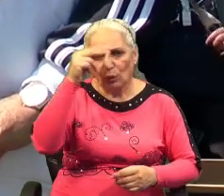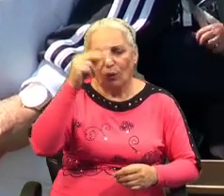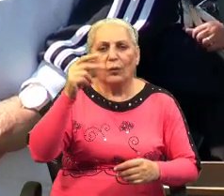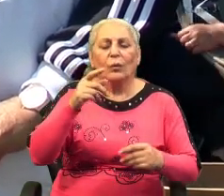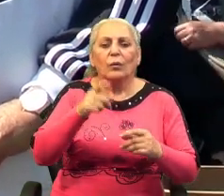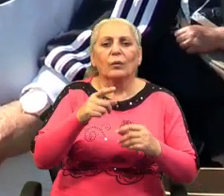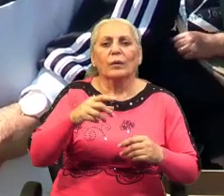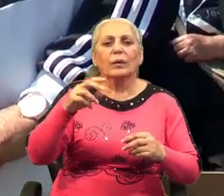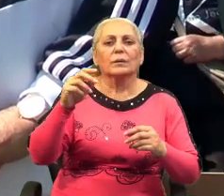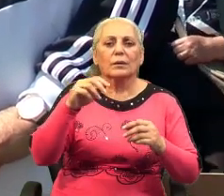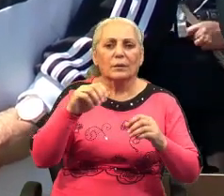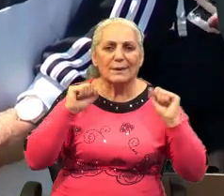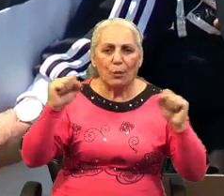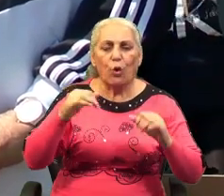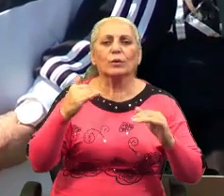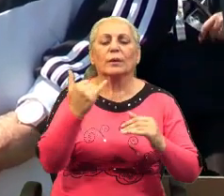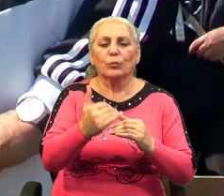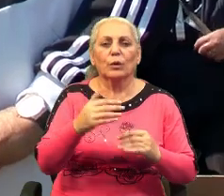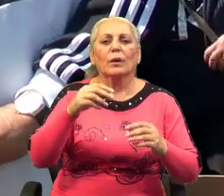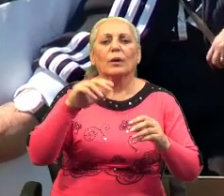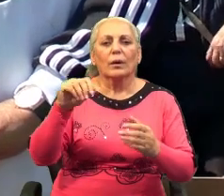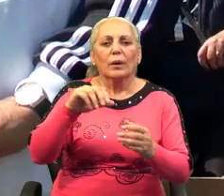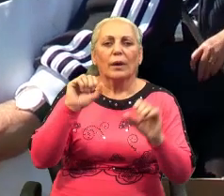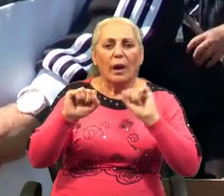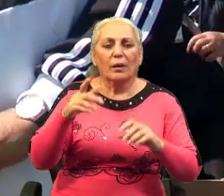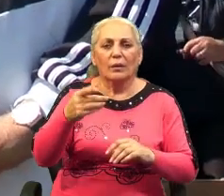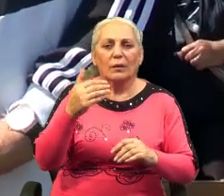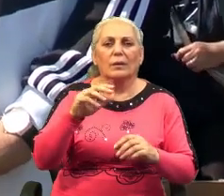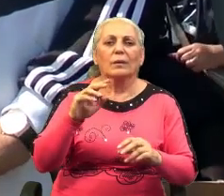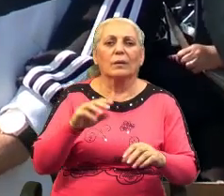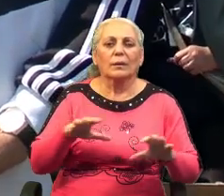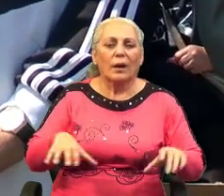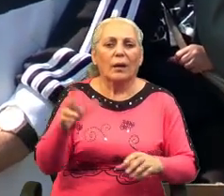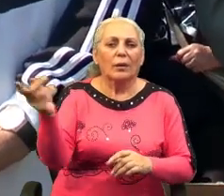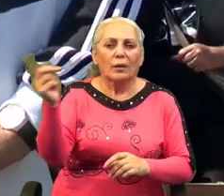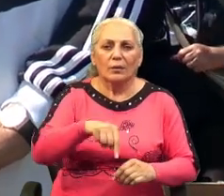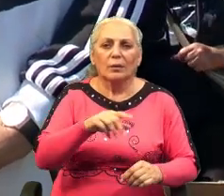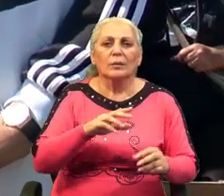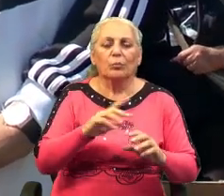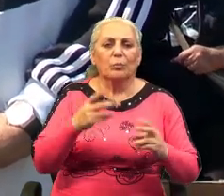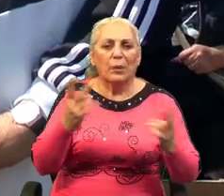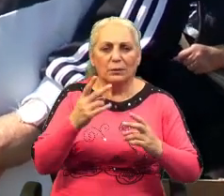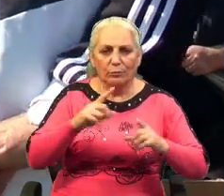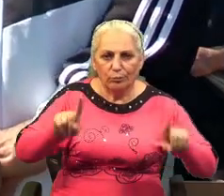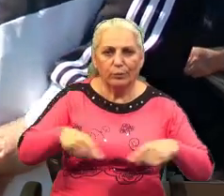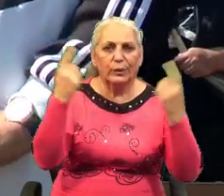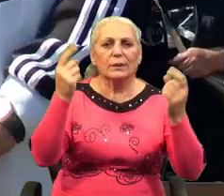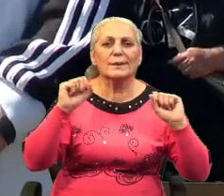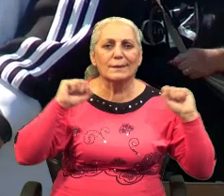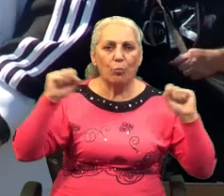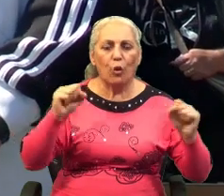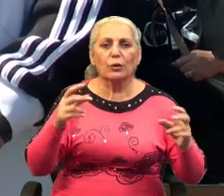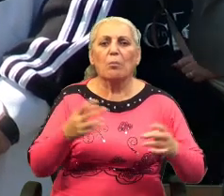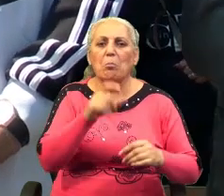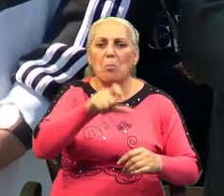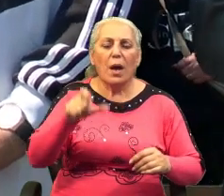նախարարության կողմից իրականացվող այս ամենամյա փառատոնը միտված է մասսականացնել սպորտը, զարգացնել մարդկանց մոտ